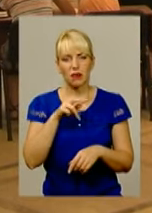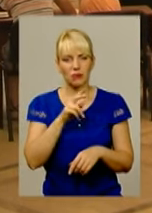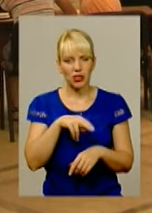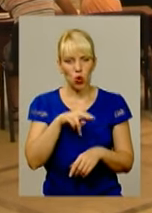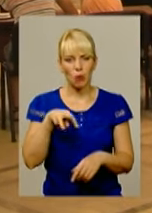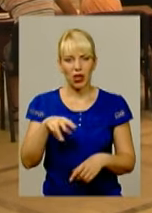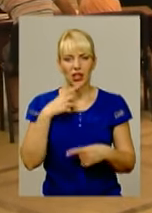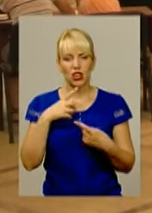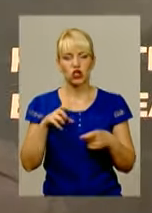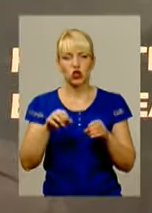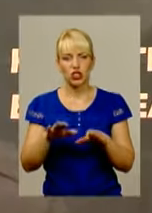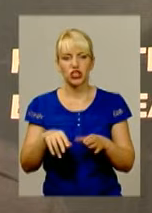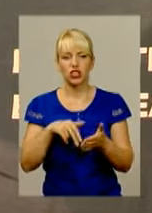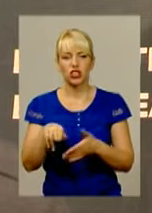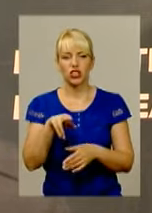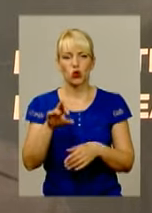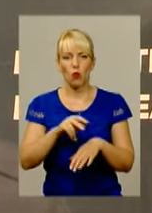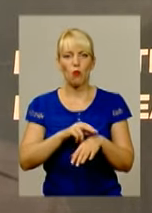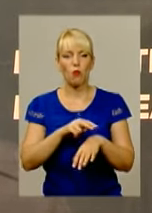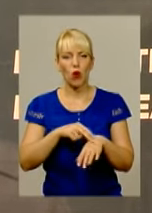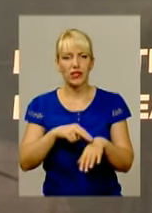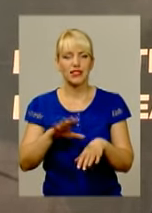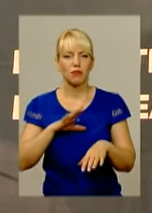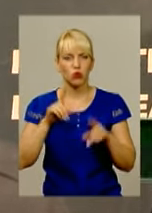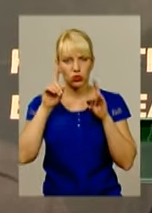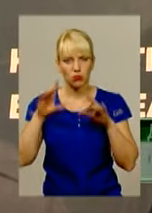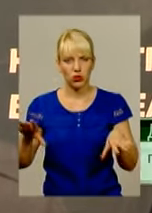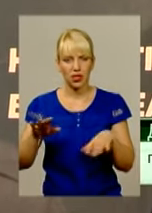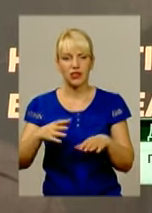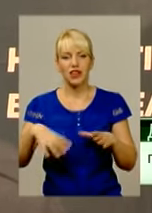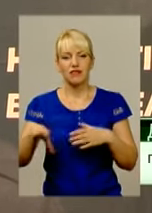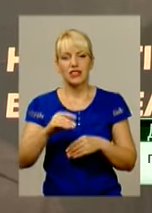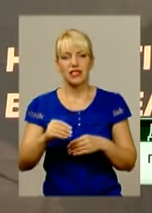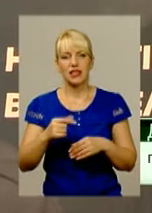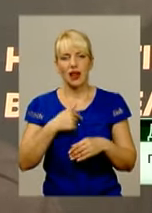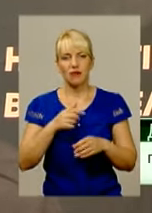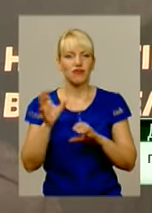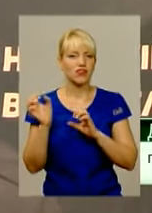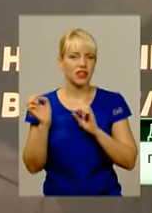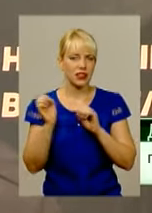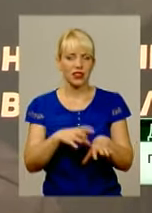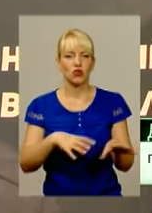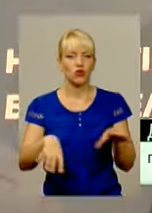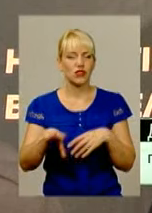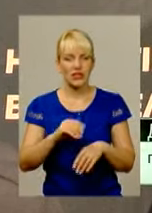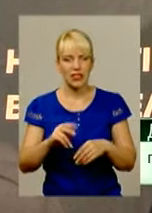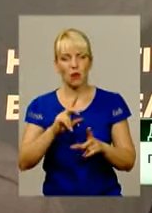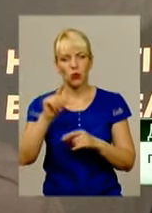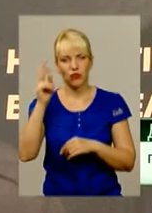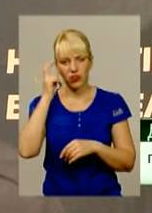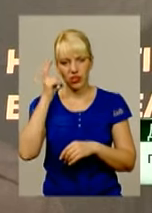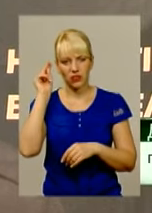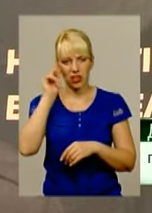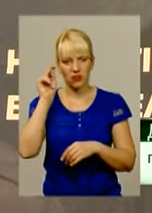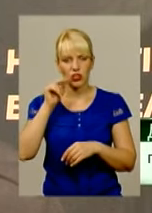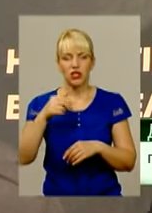до поліції було спонтанним. Пройшов всі етапи, пішов на ризик, покинув все, поїхав в місто Київ, начальня. Просто хотів